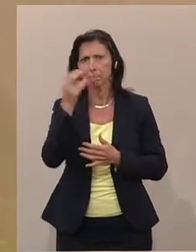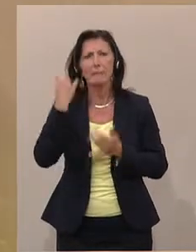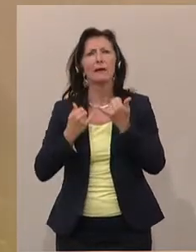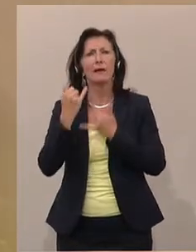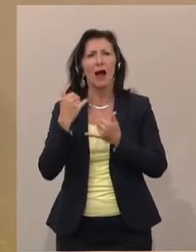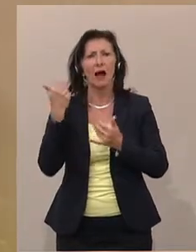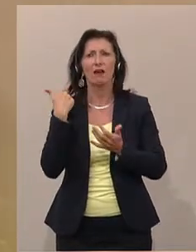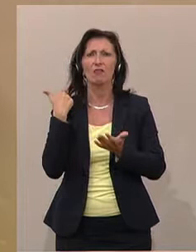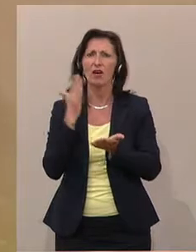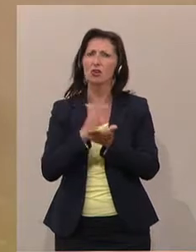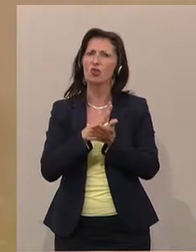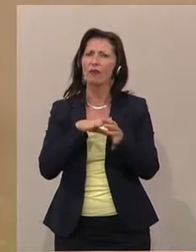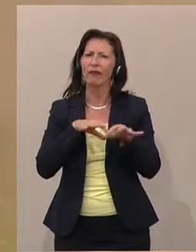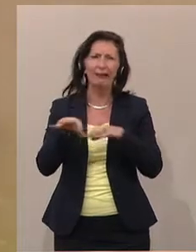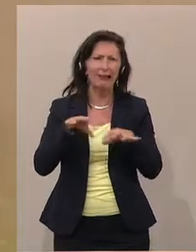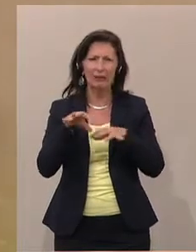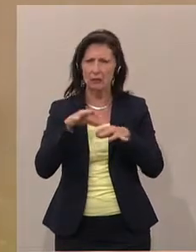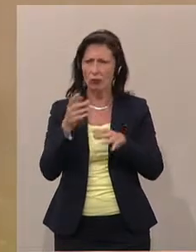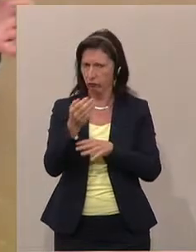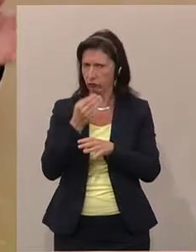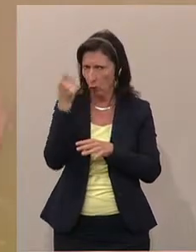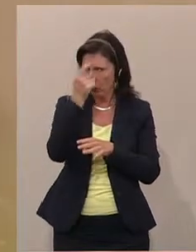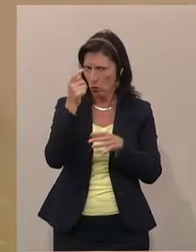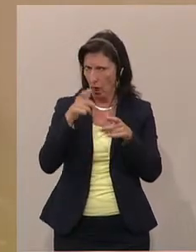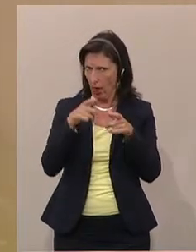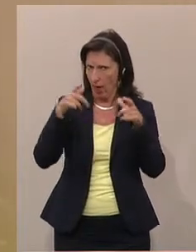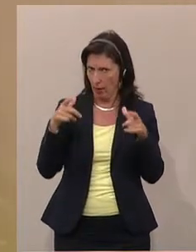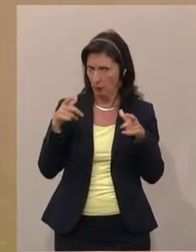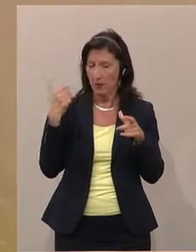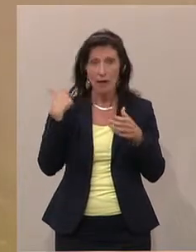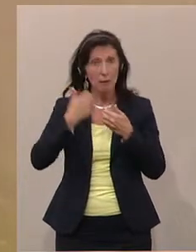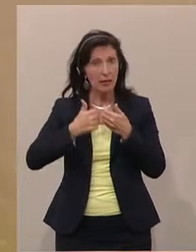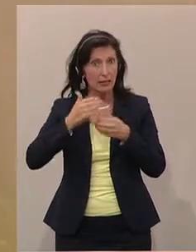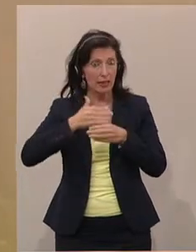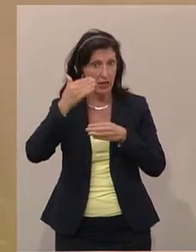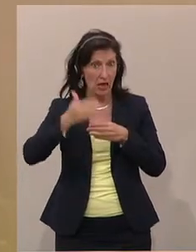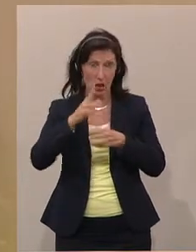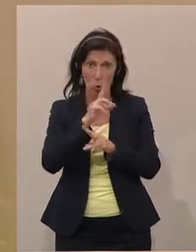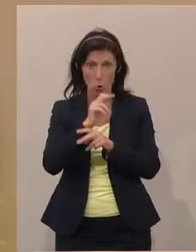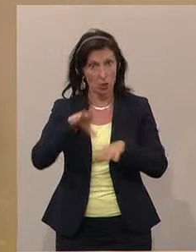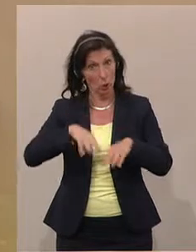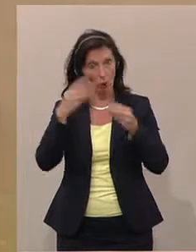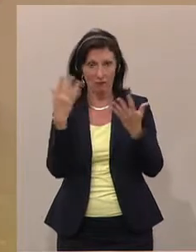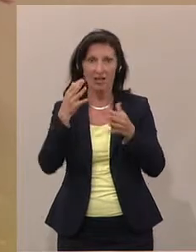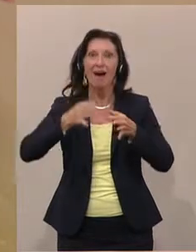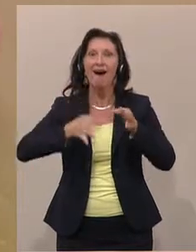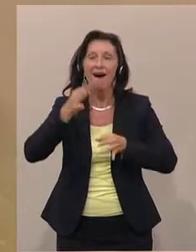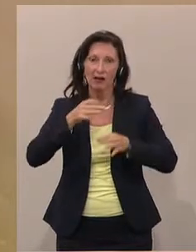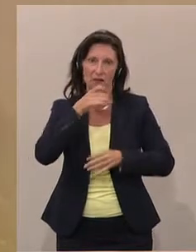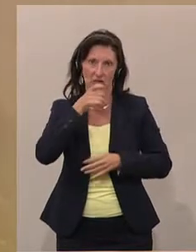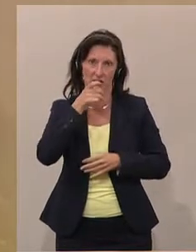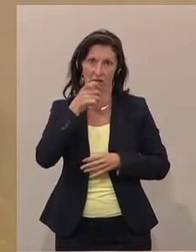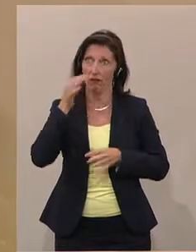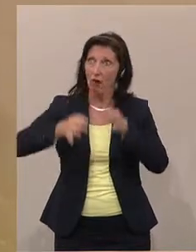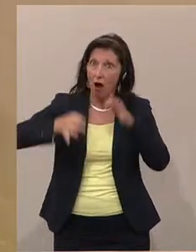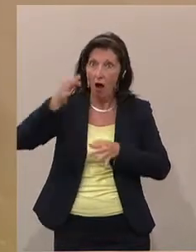diese Katastrophenvorsorge auszubauen. Nämlich knapp nach dem Krieg wurde die österreichische Hagelversicherung gegründet, um einmal vor Hagelschäden